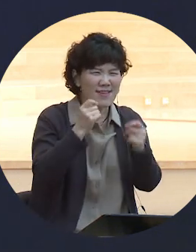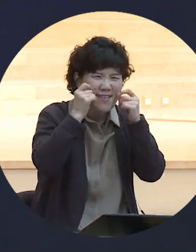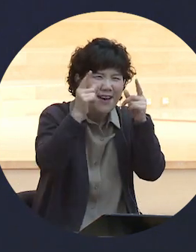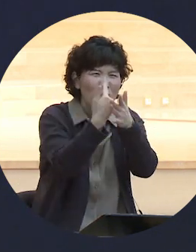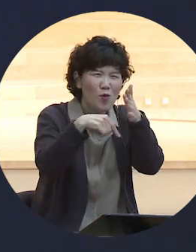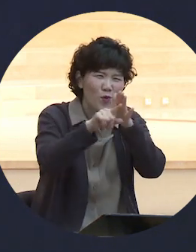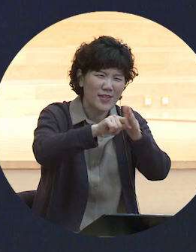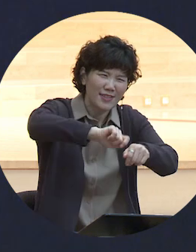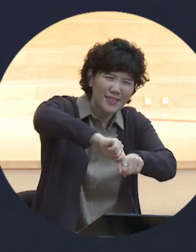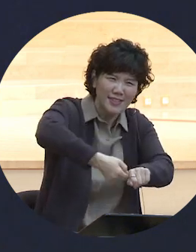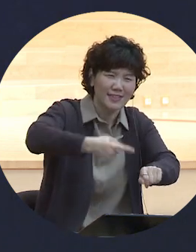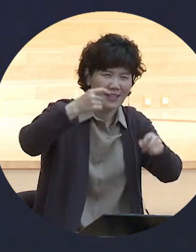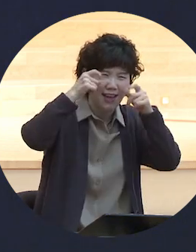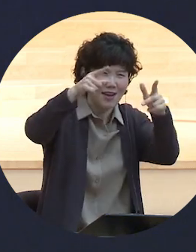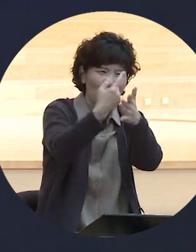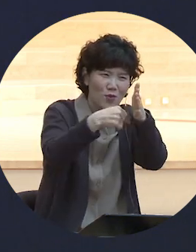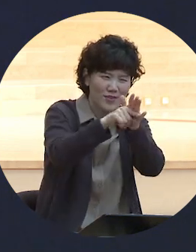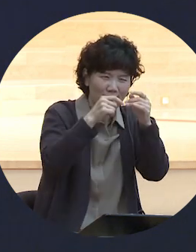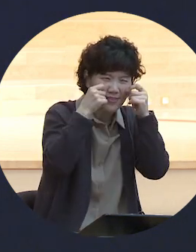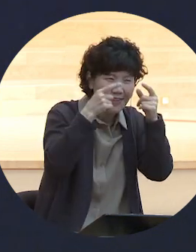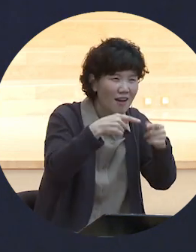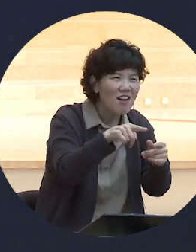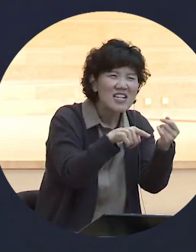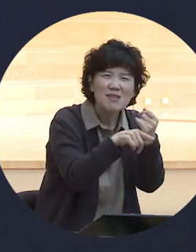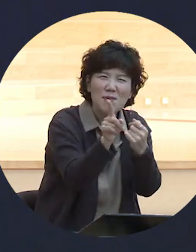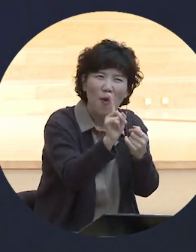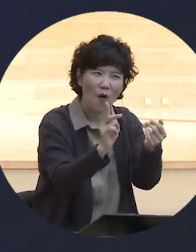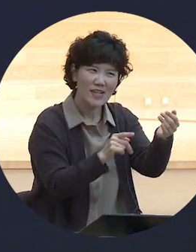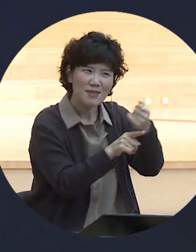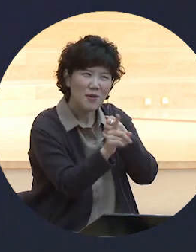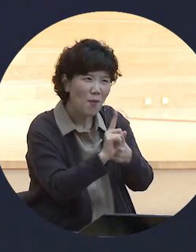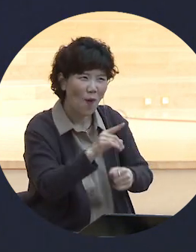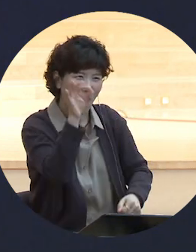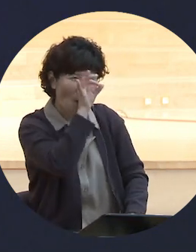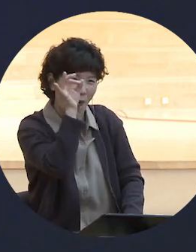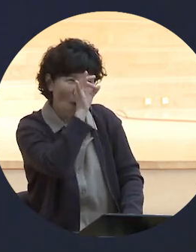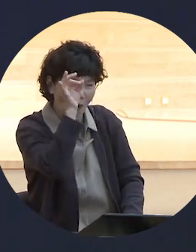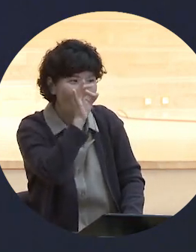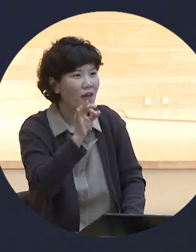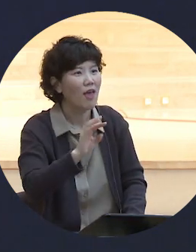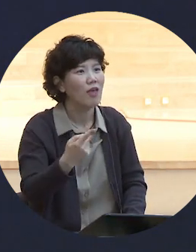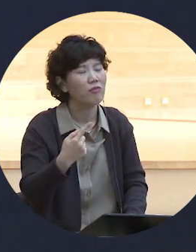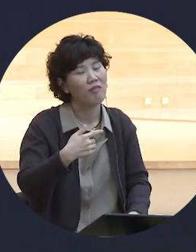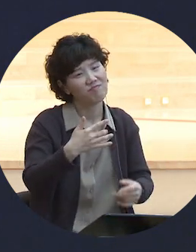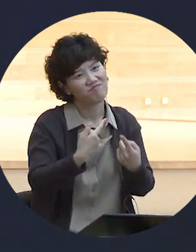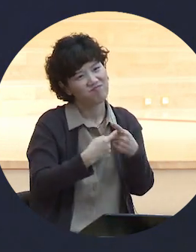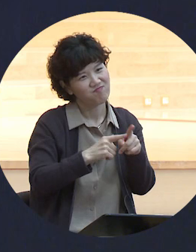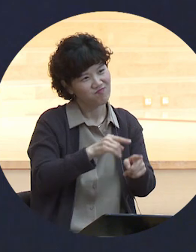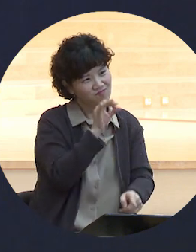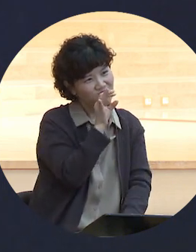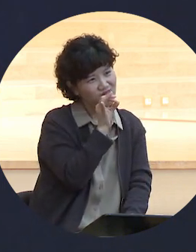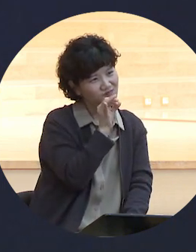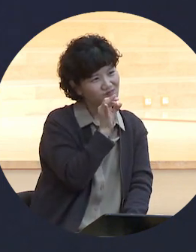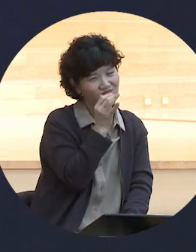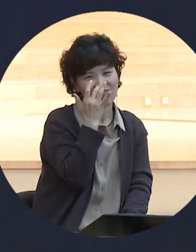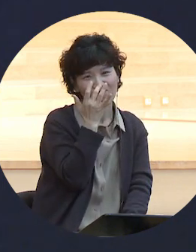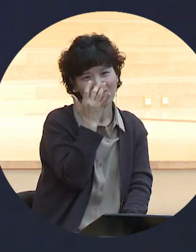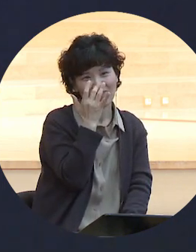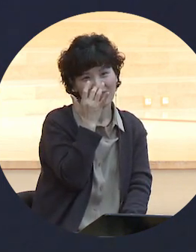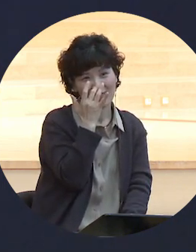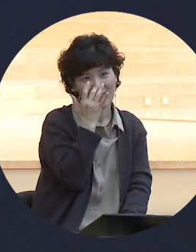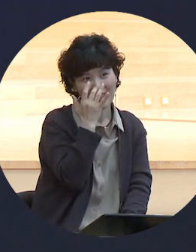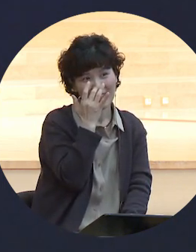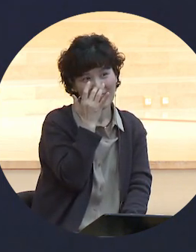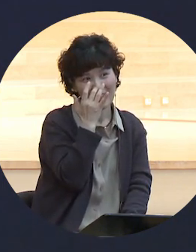억지로 깨달으려고 막 찾으려고 의미가 뭐 있을 거다 막 찾으려고 예를 써서 그래도 모르겠더라고요. 그래도 모르고 난 이후에